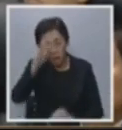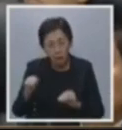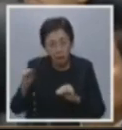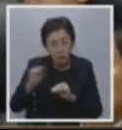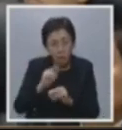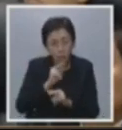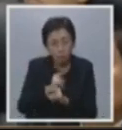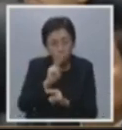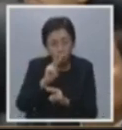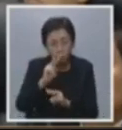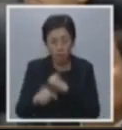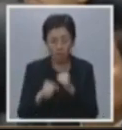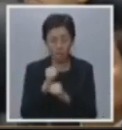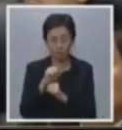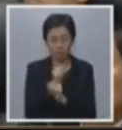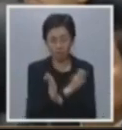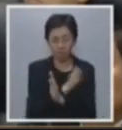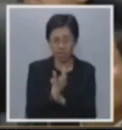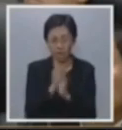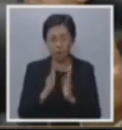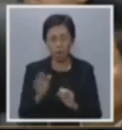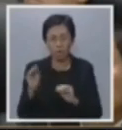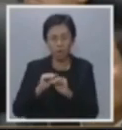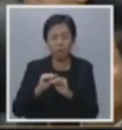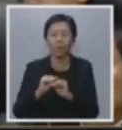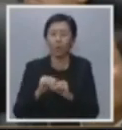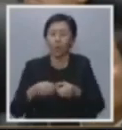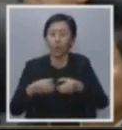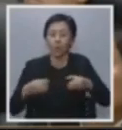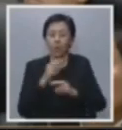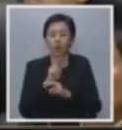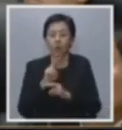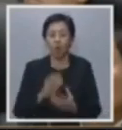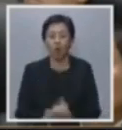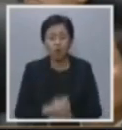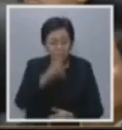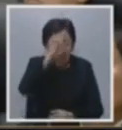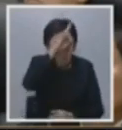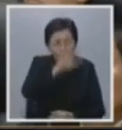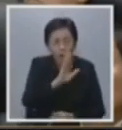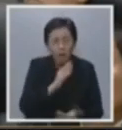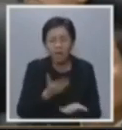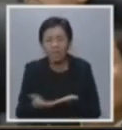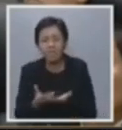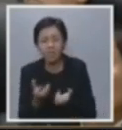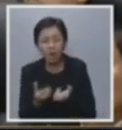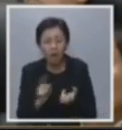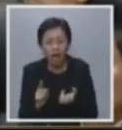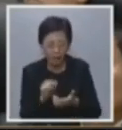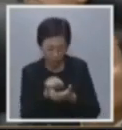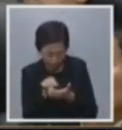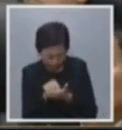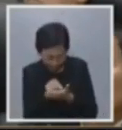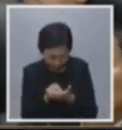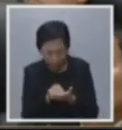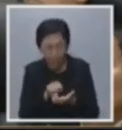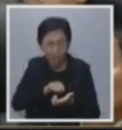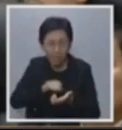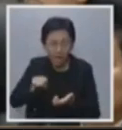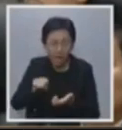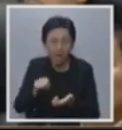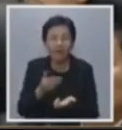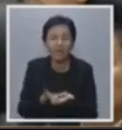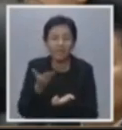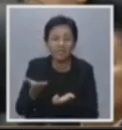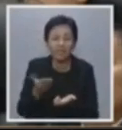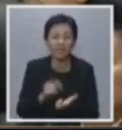ในรอบ10ปีที่ผ่านมาซ้ำแล้วเนี่ยทำให้เข้าเซเว่นก็ยังซื้อของ ซื้อของผ่านระบบอีคอมเมิร์ซอีกต่างหากว